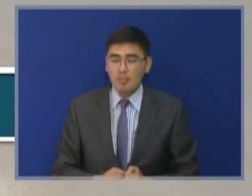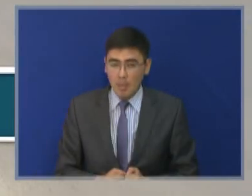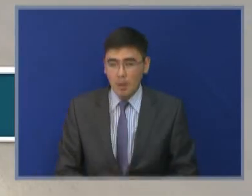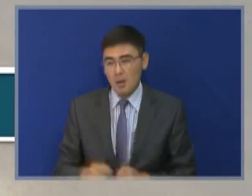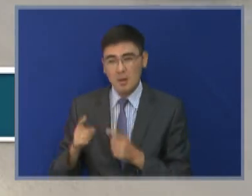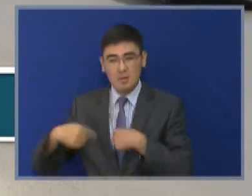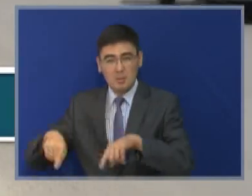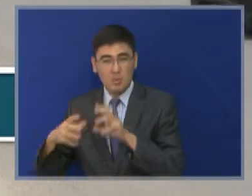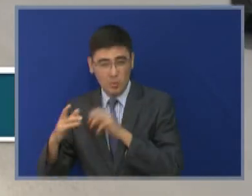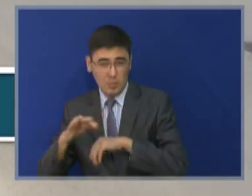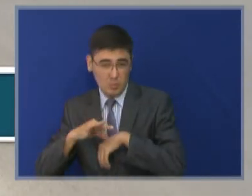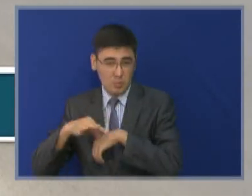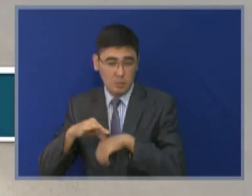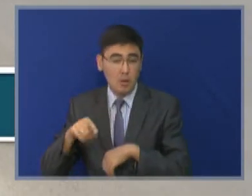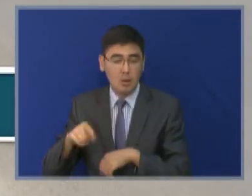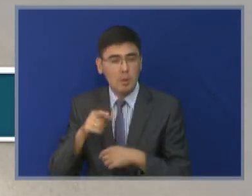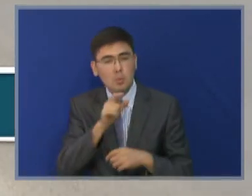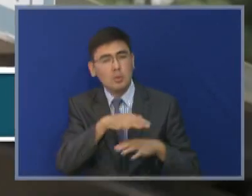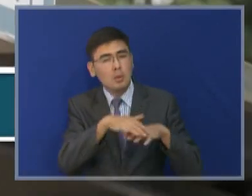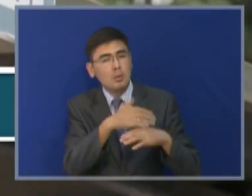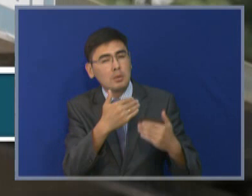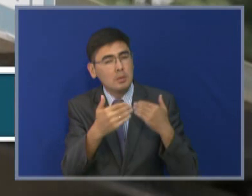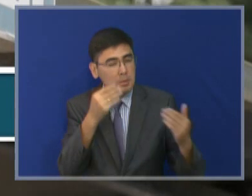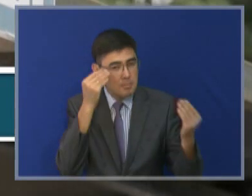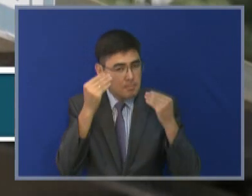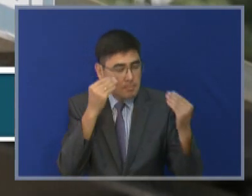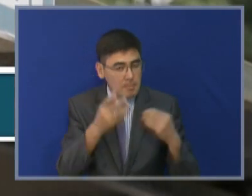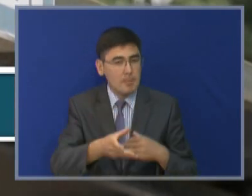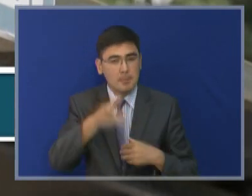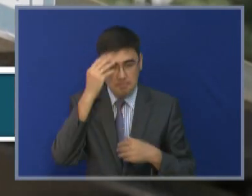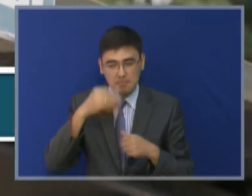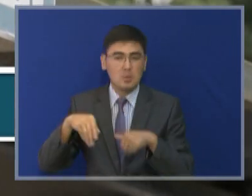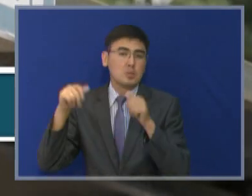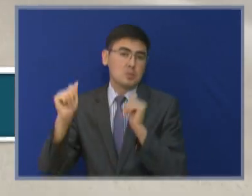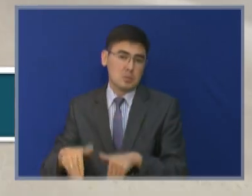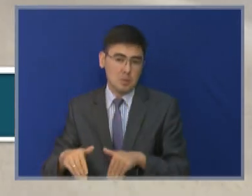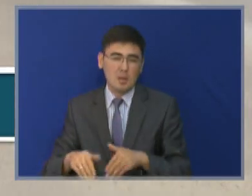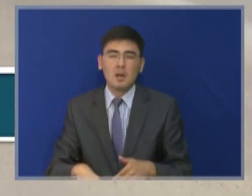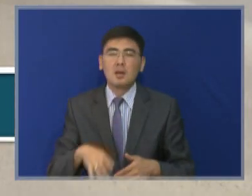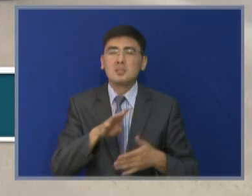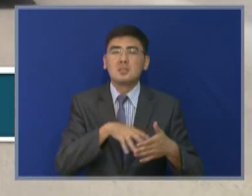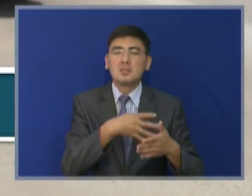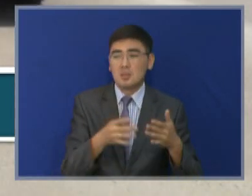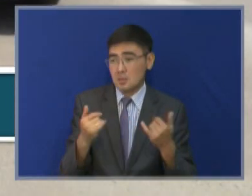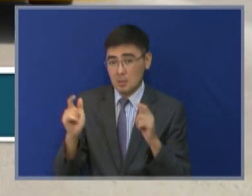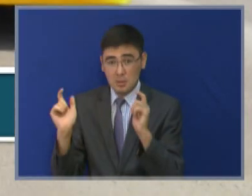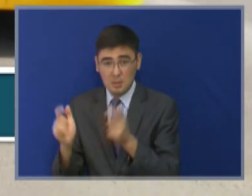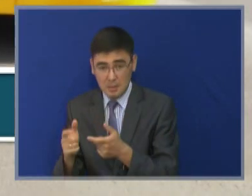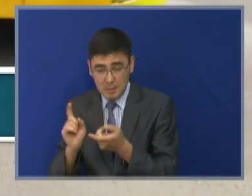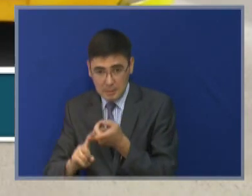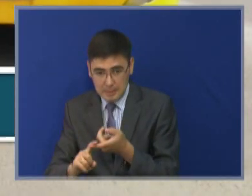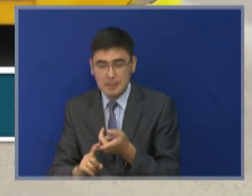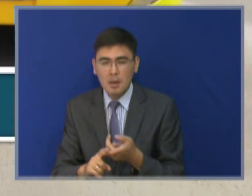тасымалдаушылар бұны қалалықтардың сұранысын ескере отырып шешкен. Қоғамдық көліктердің жүру кестесі карантиндік шараларға